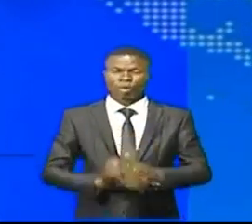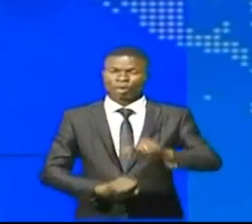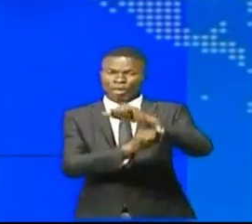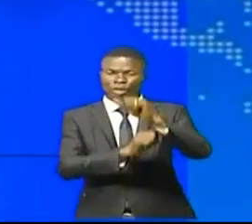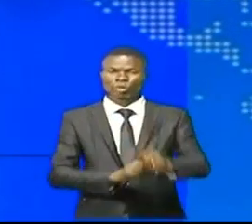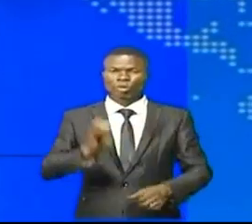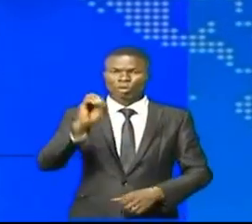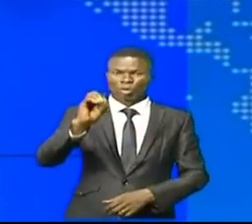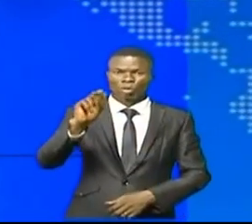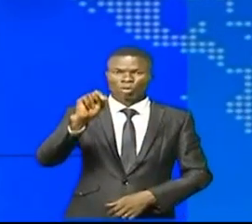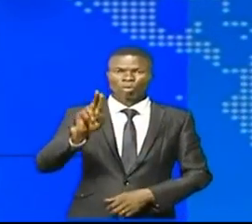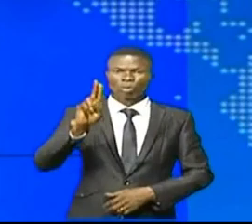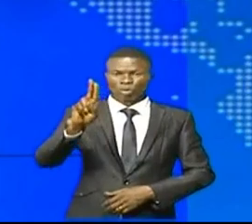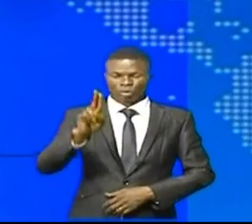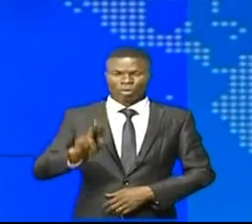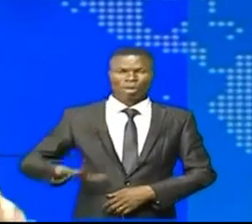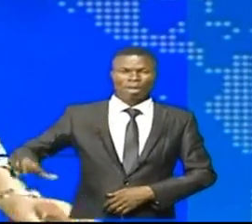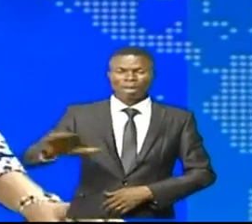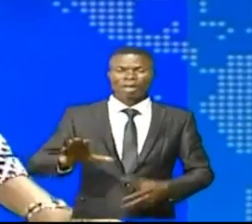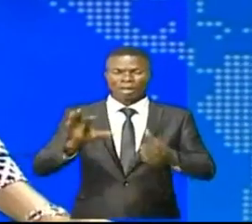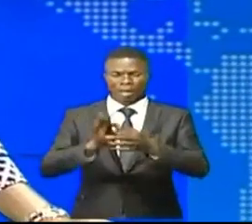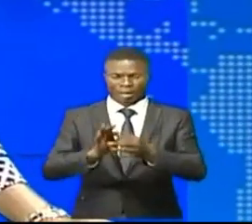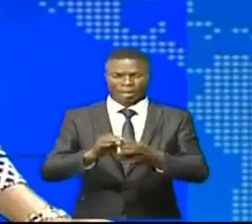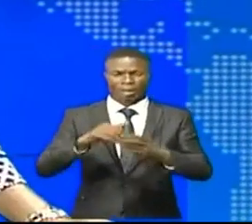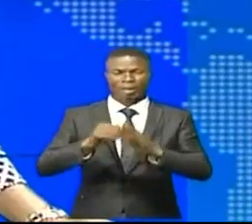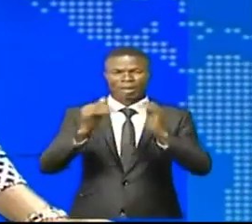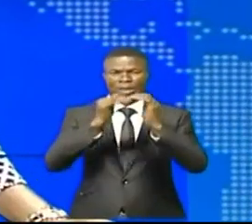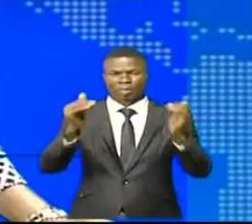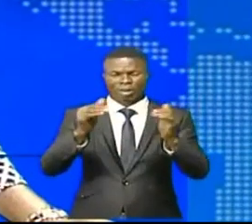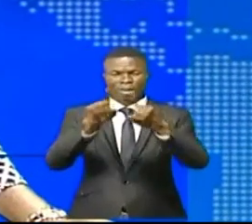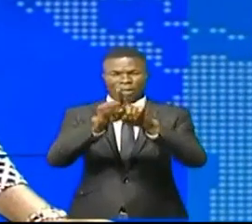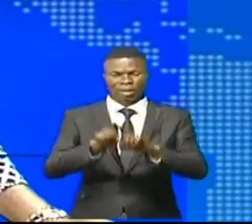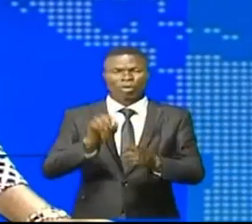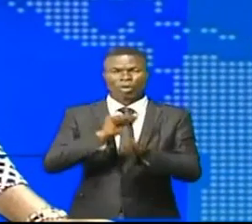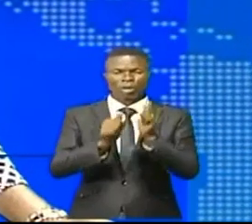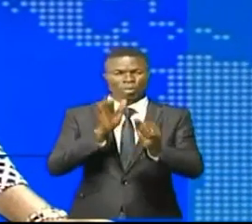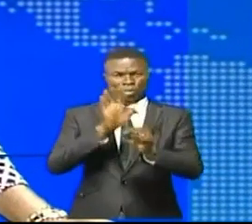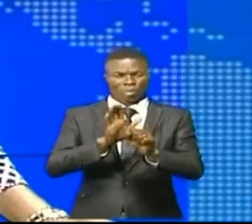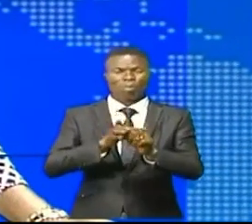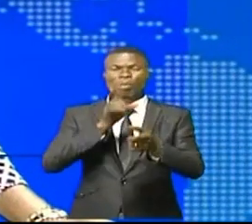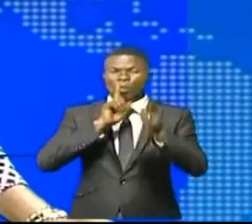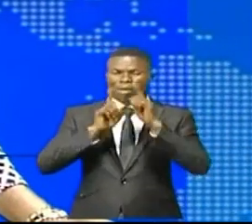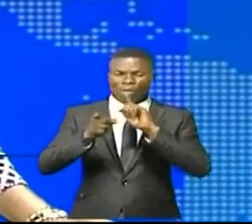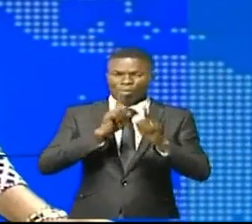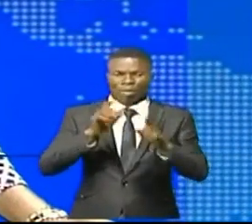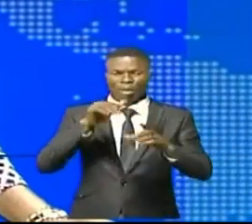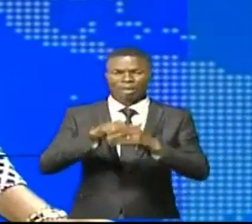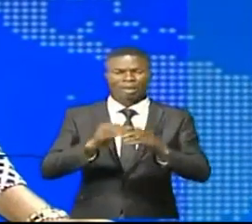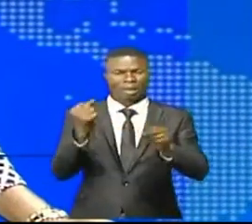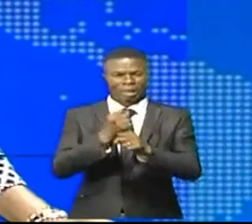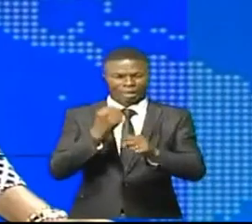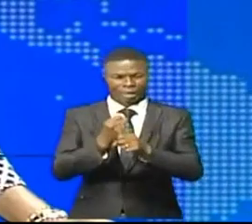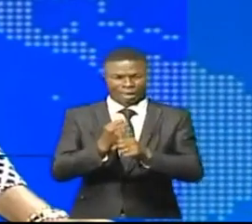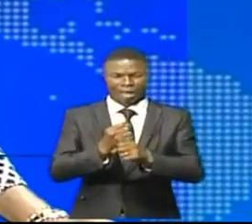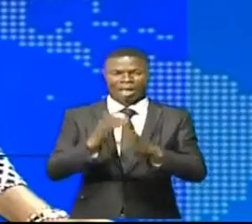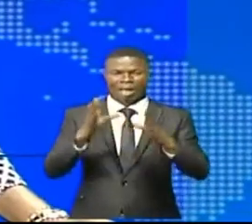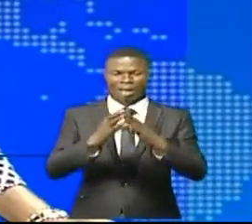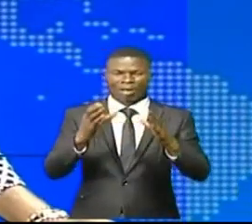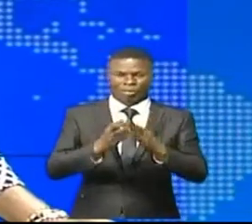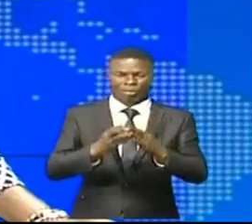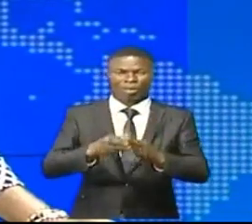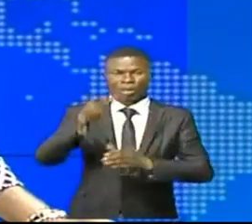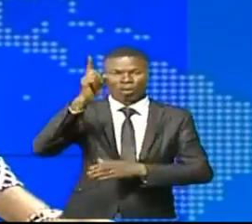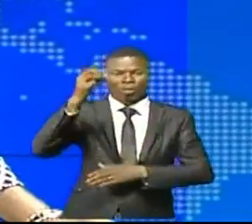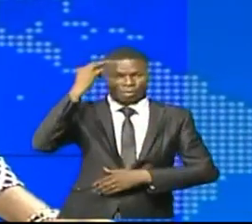dans la stabilisation de la paix et d'autres sujets ont été débattus au cours d'une séance de travail entre le